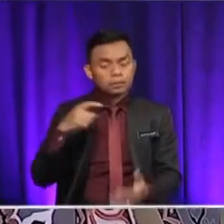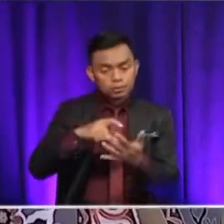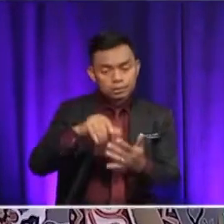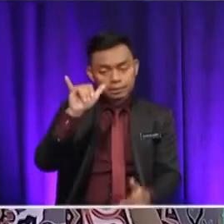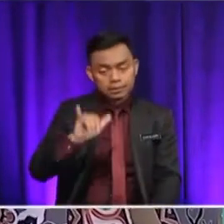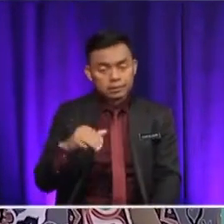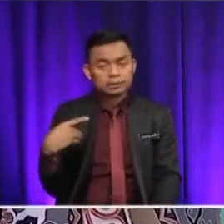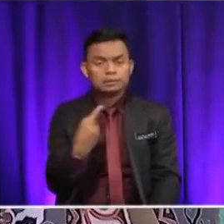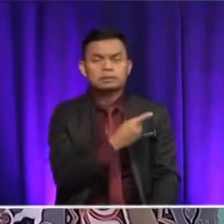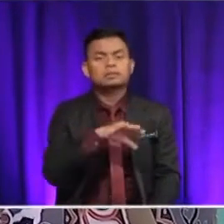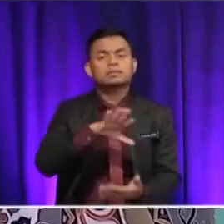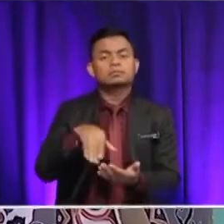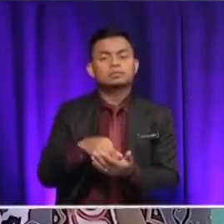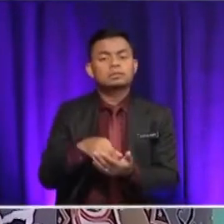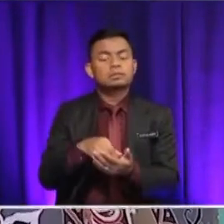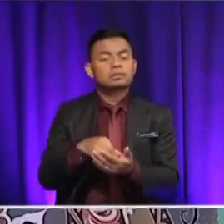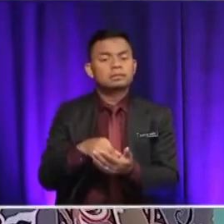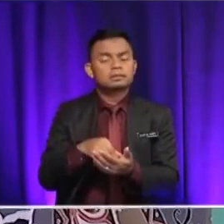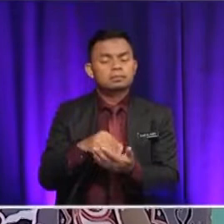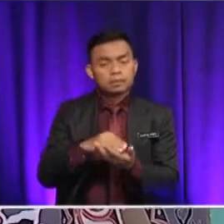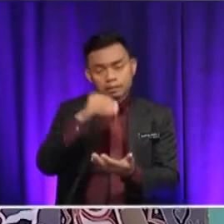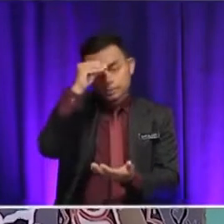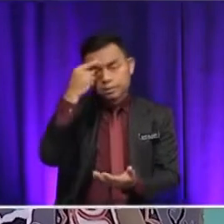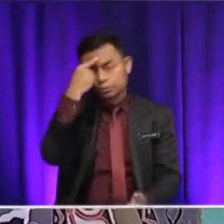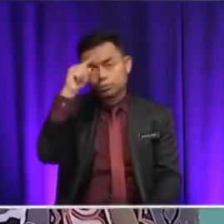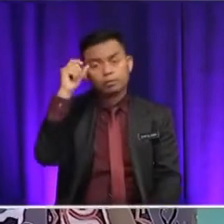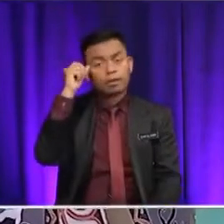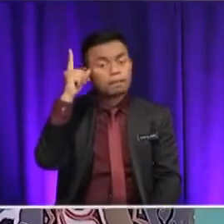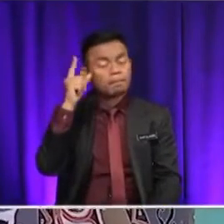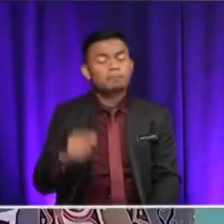faham. Okey, yang kedua lukisan yang murid kena